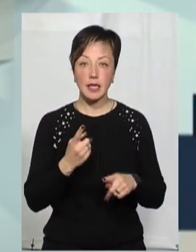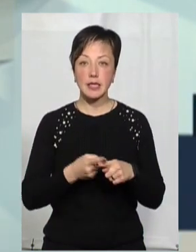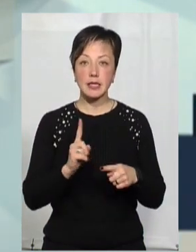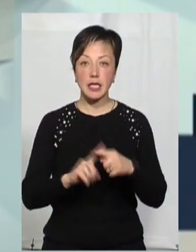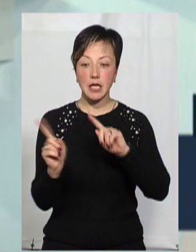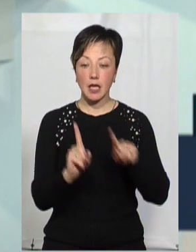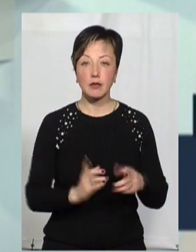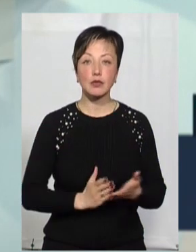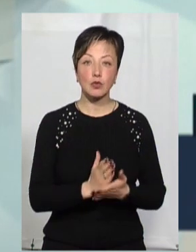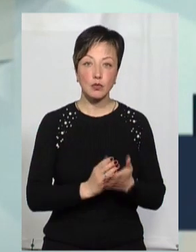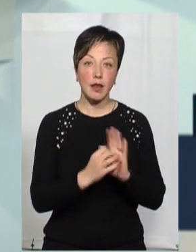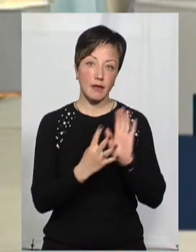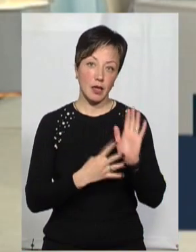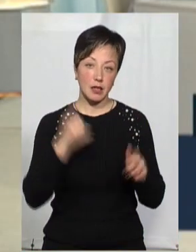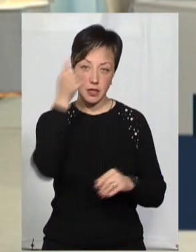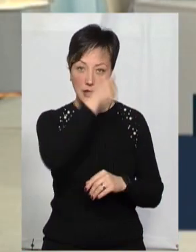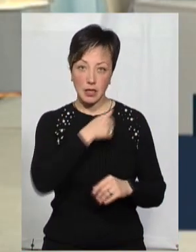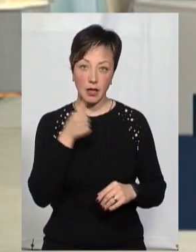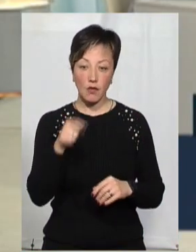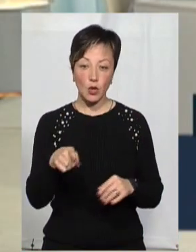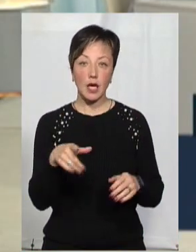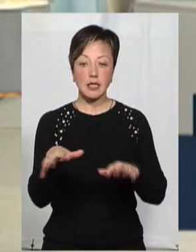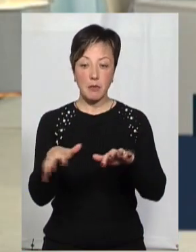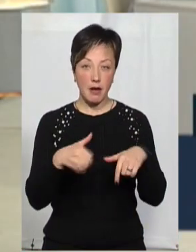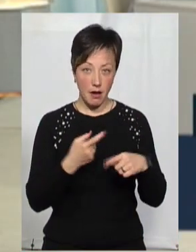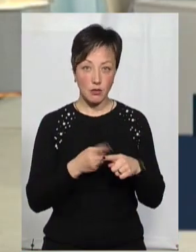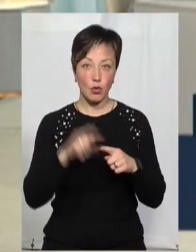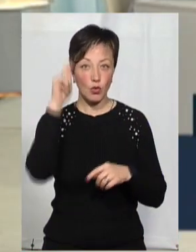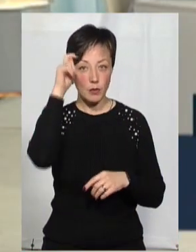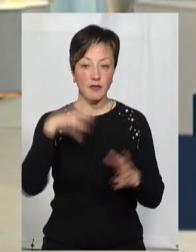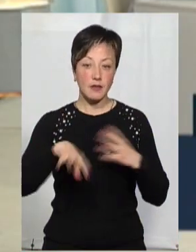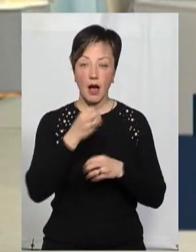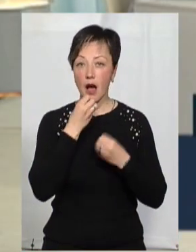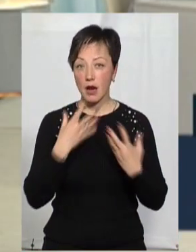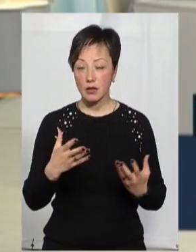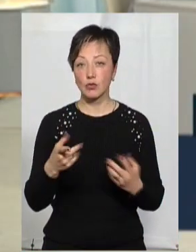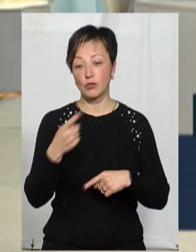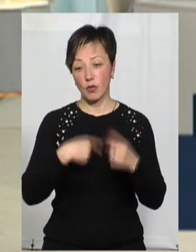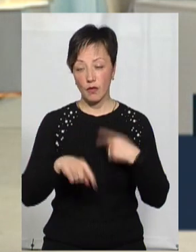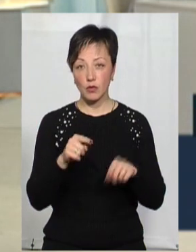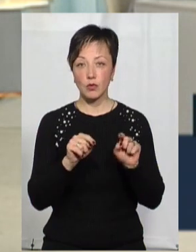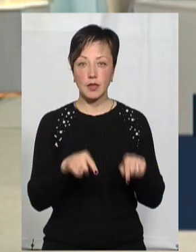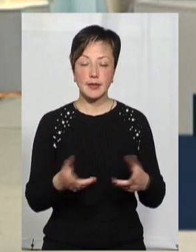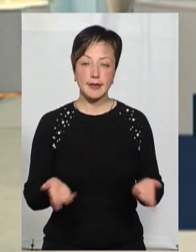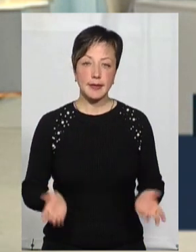із Закарпатської служби за 19-й рік. Тому що вона забирала цього хлопчика, все там було гаразд, ну вона знову